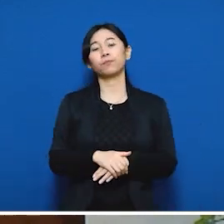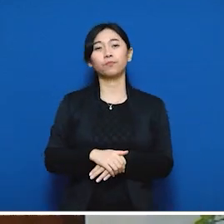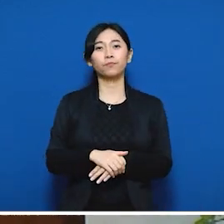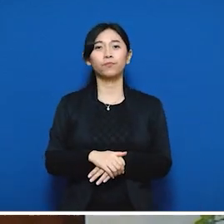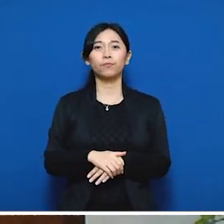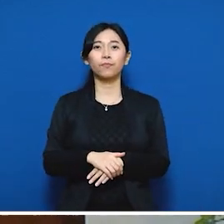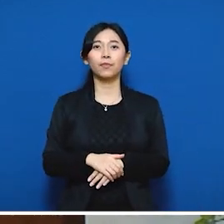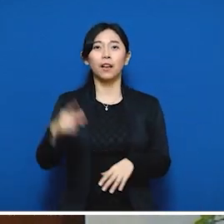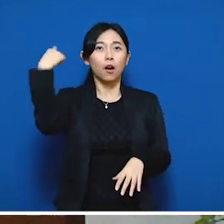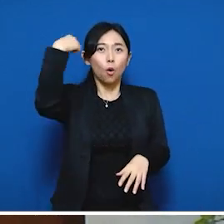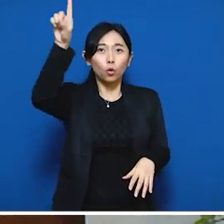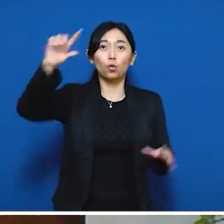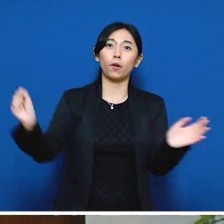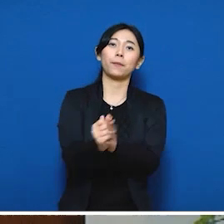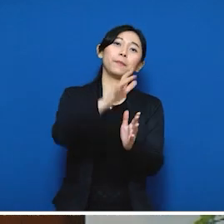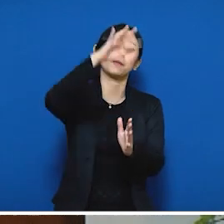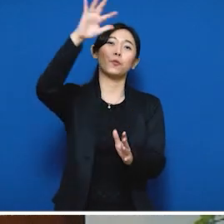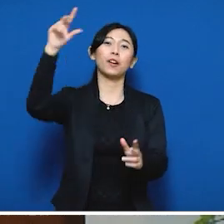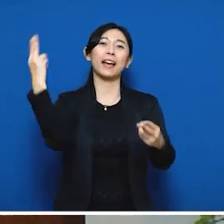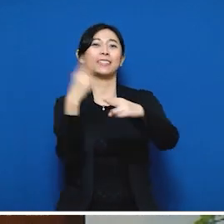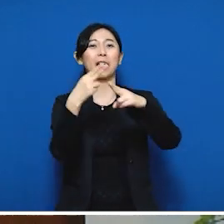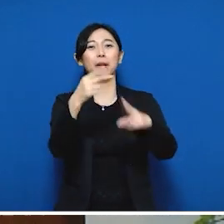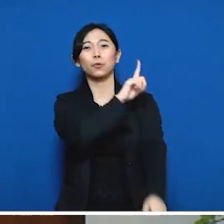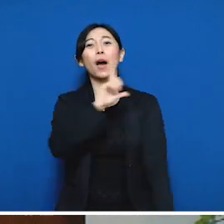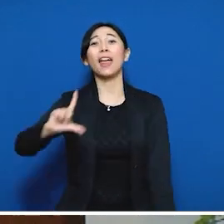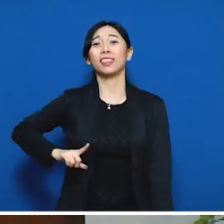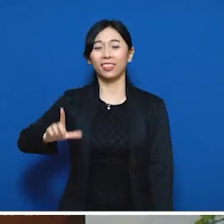bagi kemuliaan nama Tuhan.